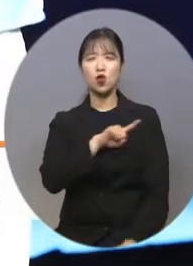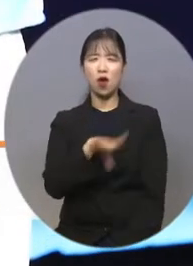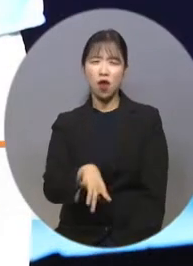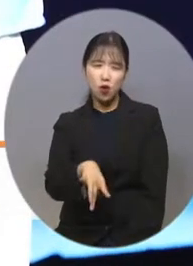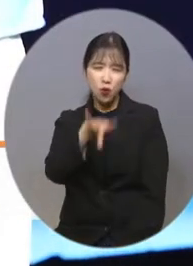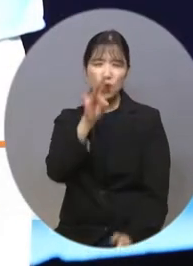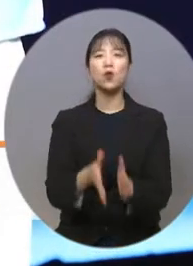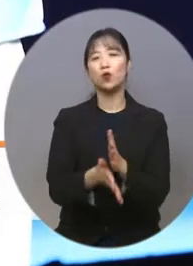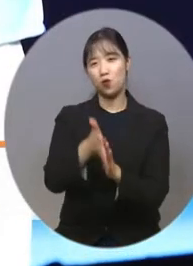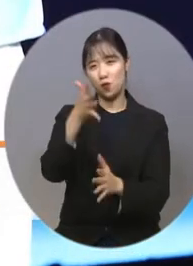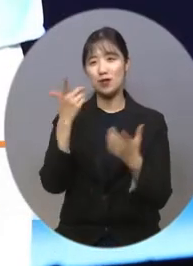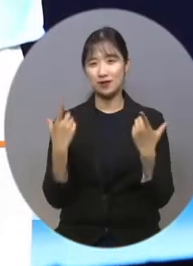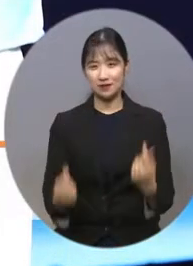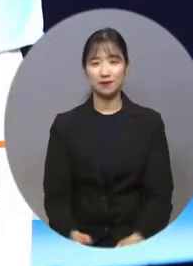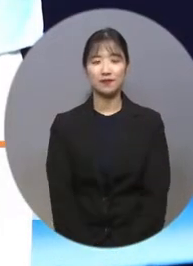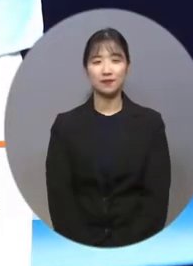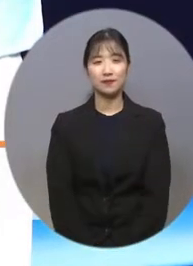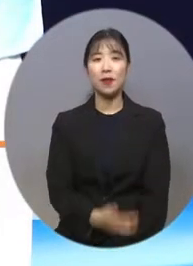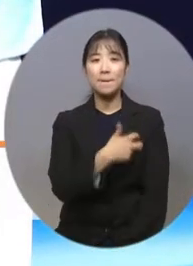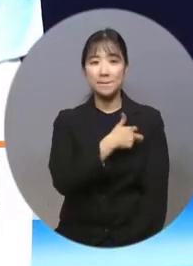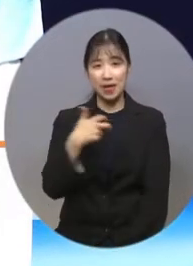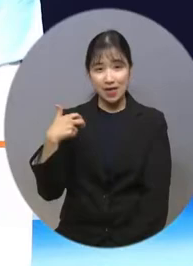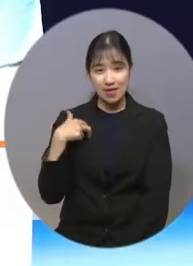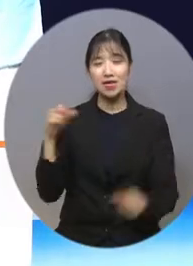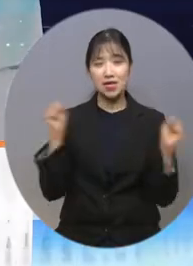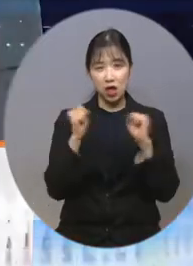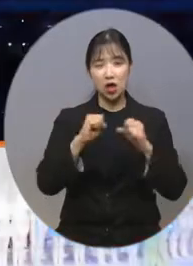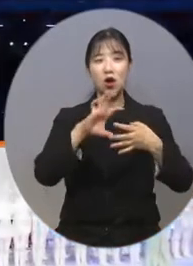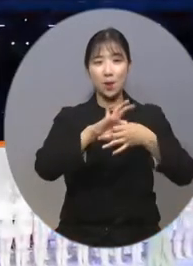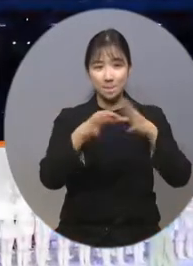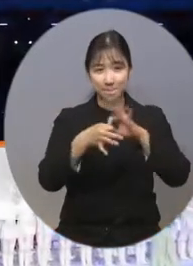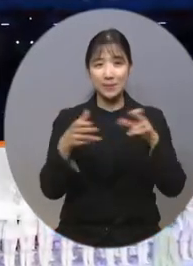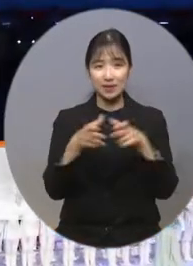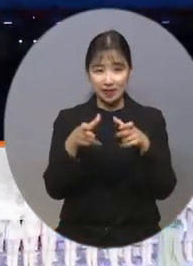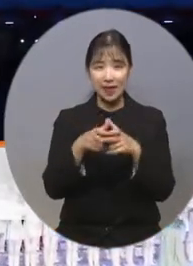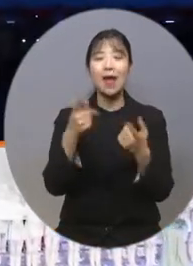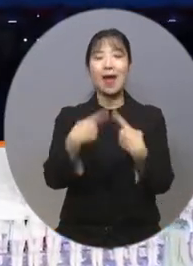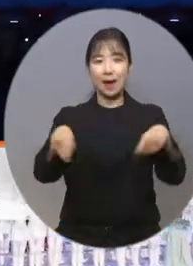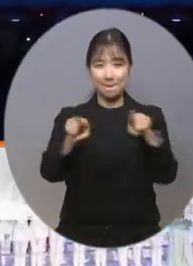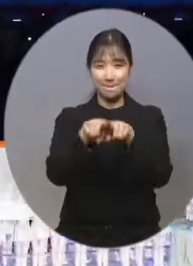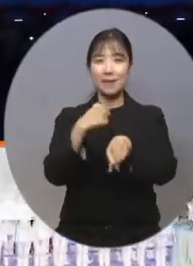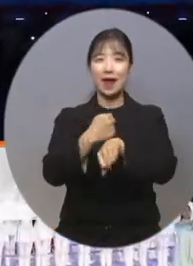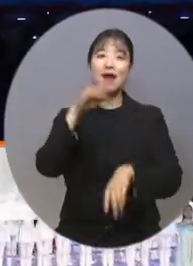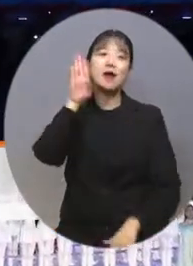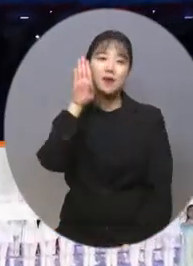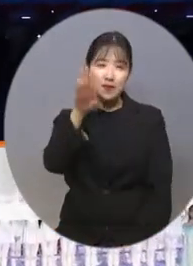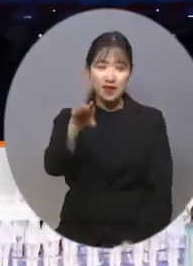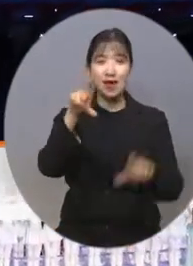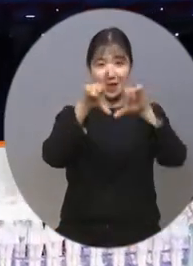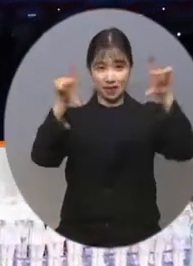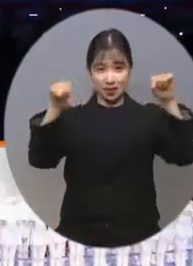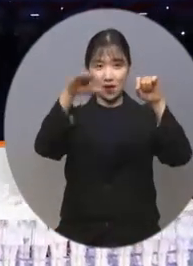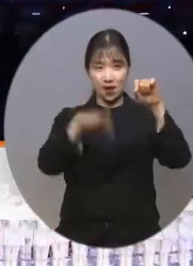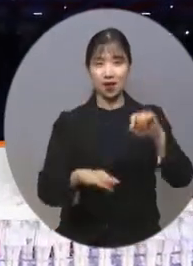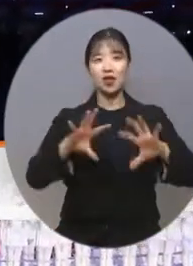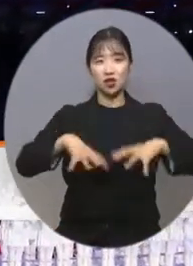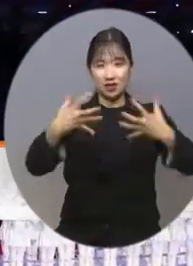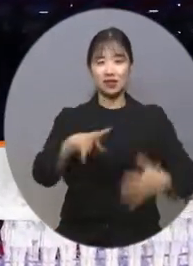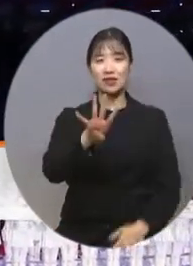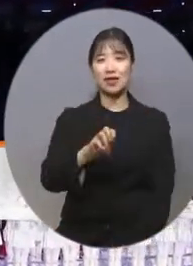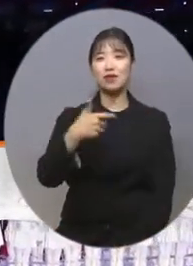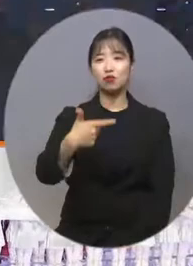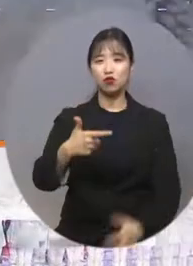도시가 됐습니다. 베이징 동계 패럴림픽은 함께하는 미래라는 슬로건 아래 전 세계